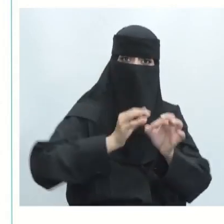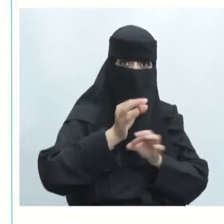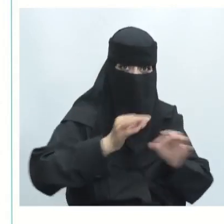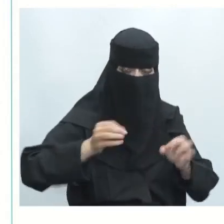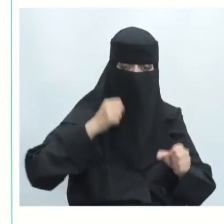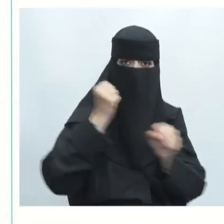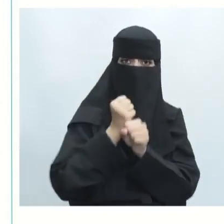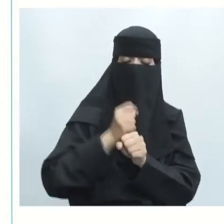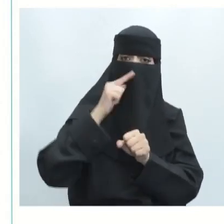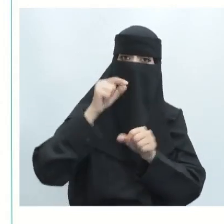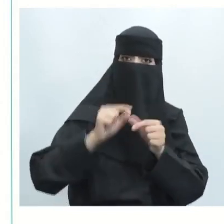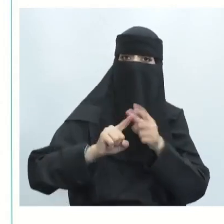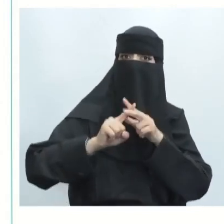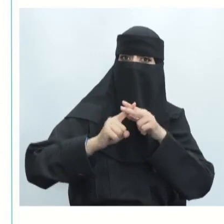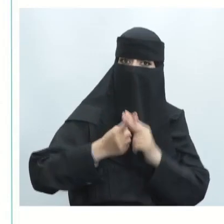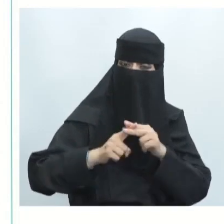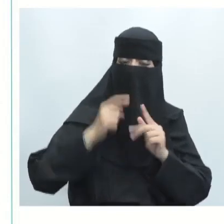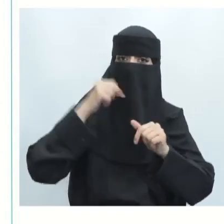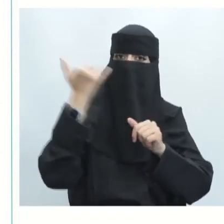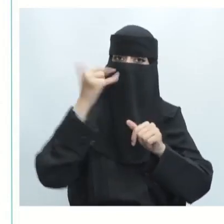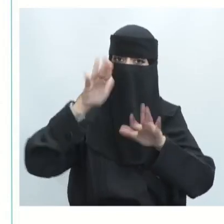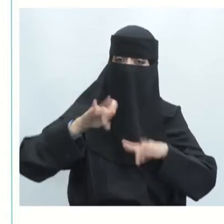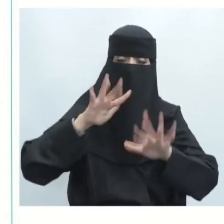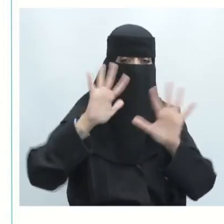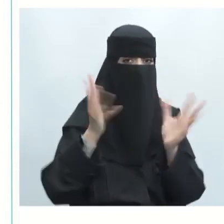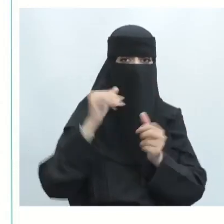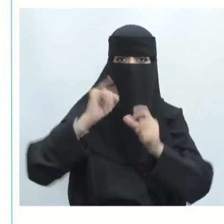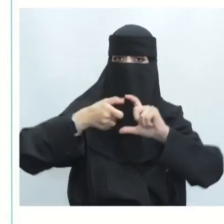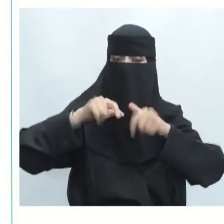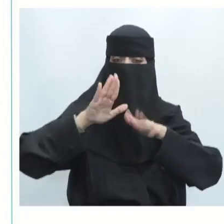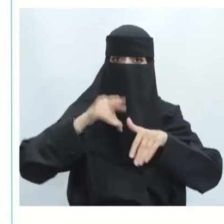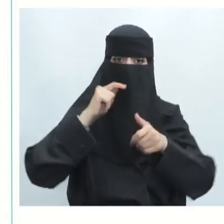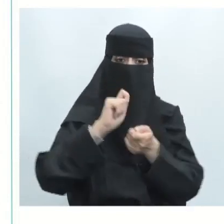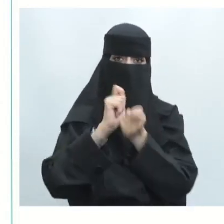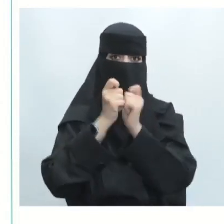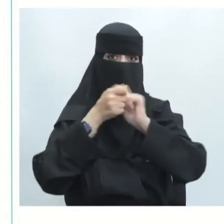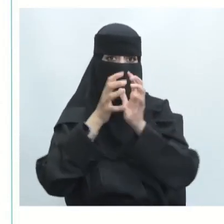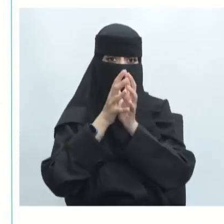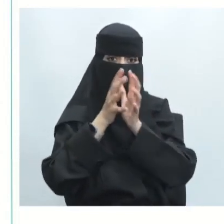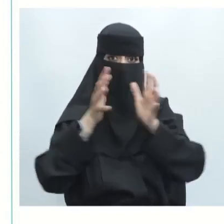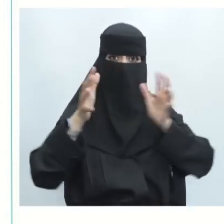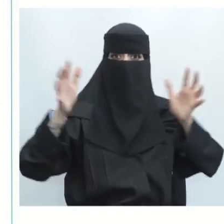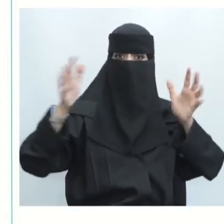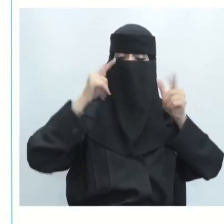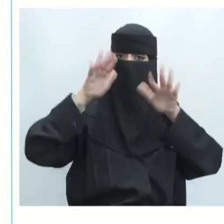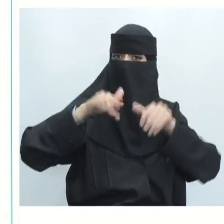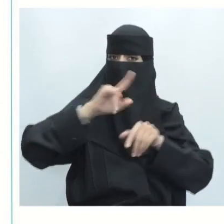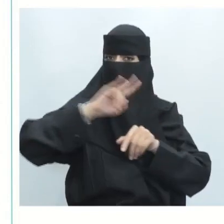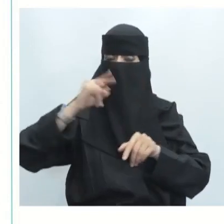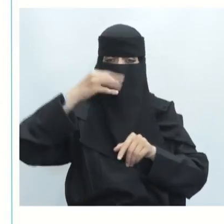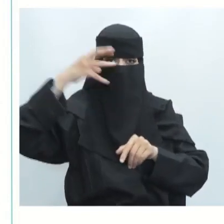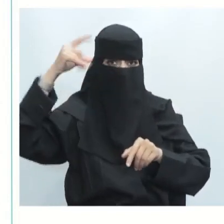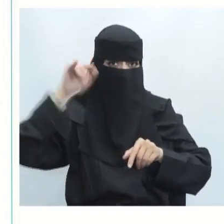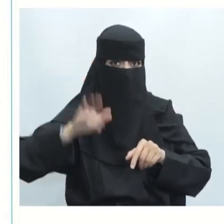اداه مهمه لاي منظمه تخطط لاجراء تغيير كبير اذا لا يمكن ان نتخيل منظمه